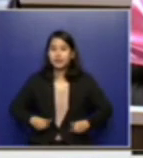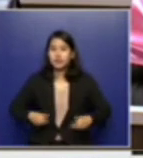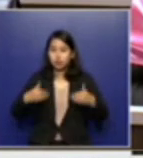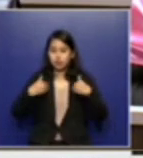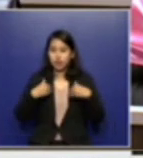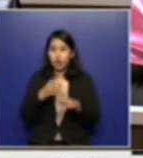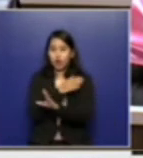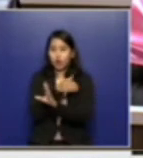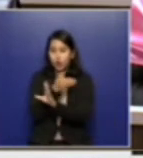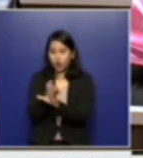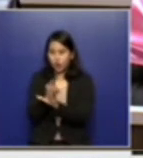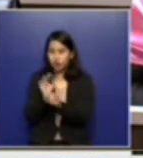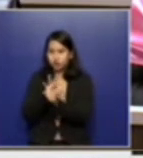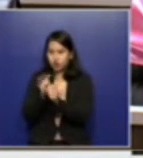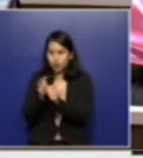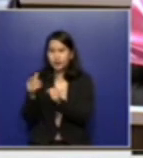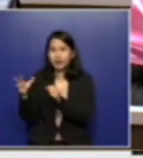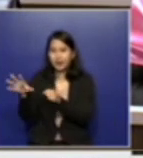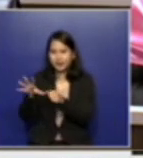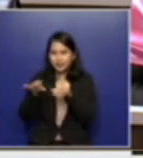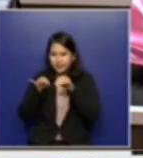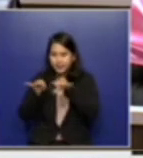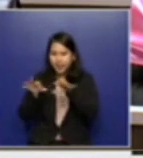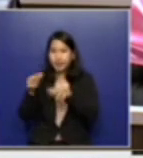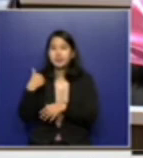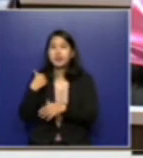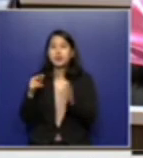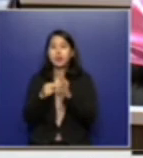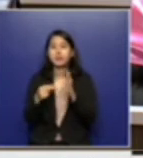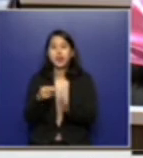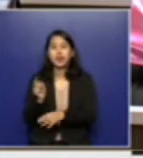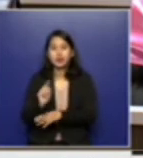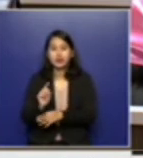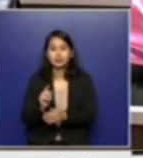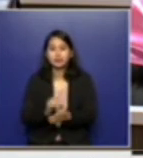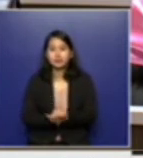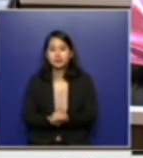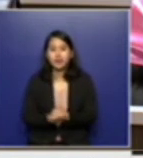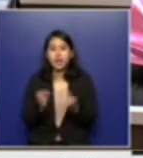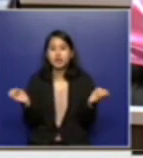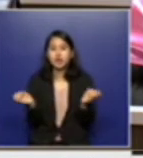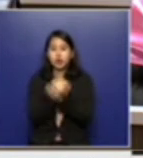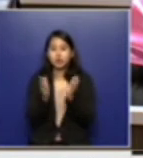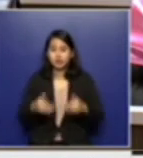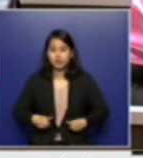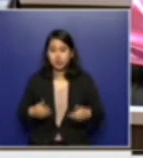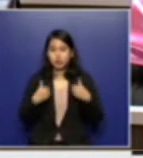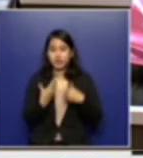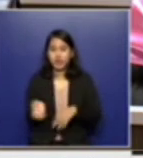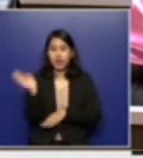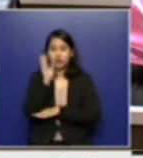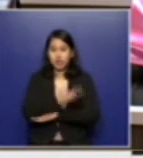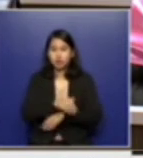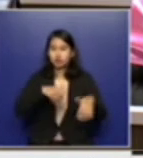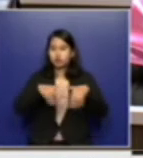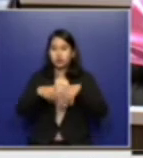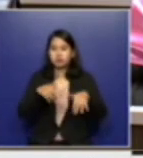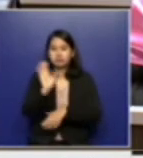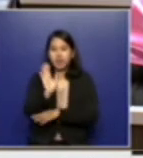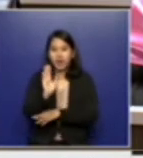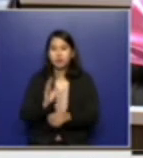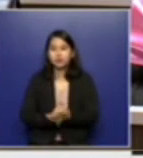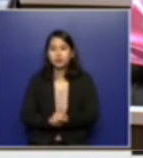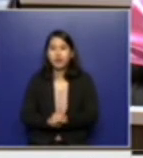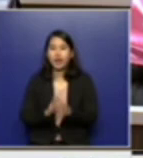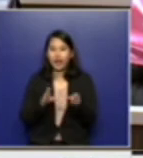ที่โควิดจะมีมาครับและที่สำคัญก็คือต้องไม่ดำรงกระทบกับชีวิตความเป็นอยู่ของพี่น้องไม่ว่าจะเป็นการ